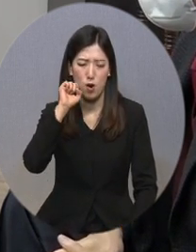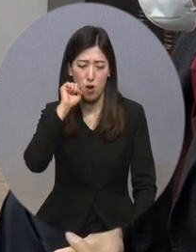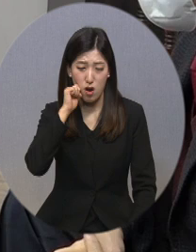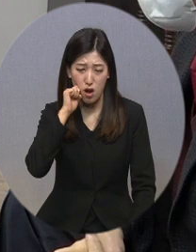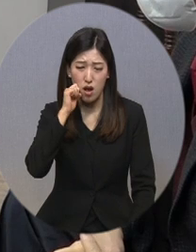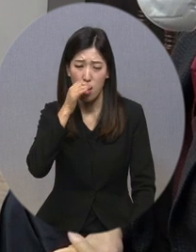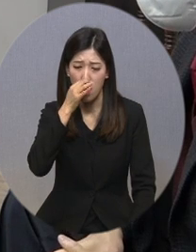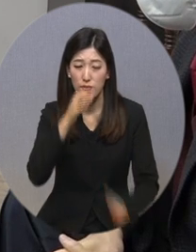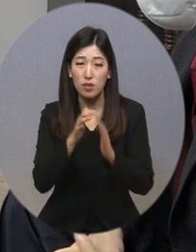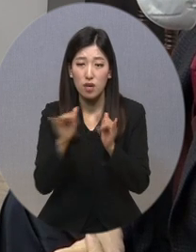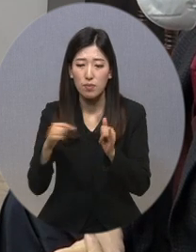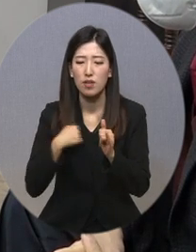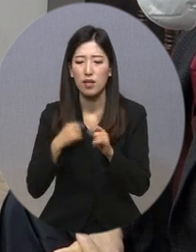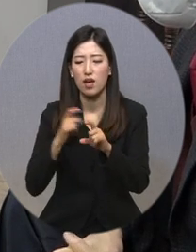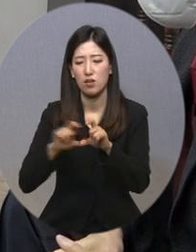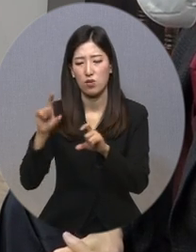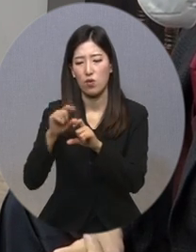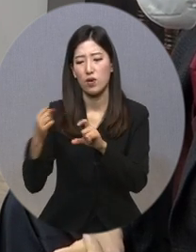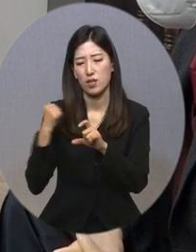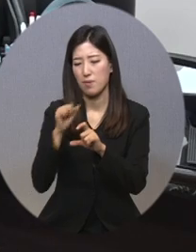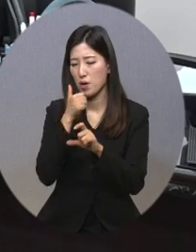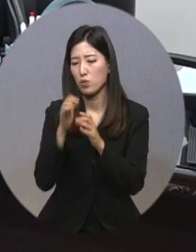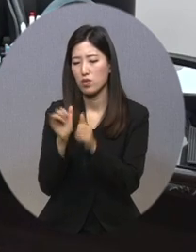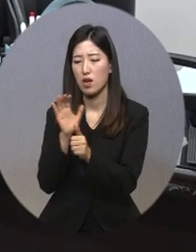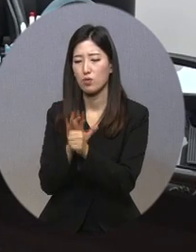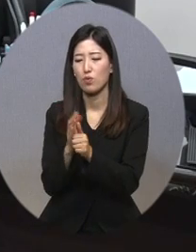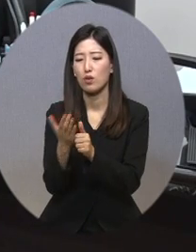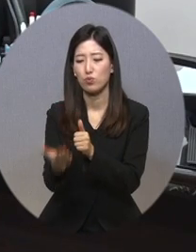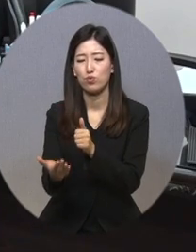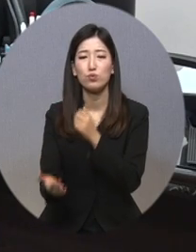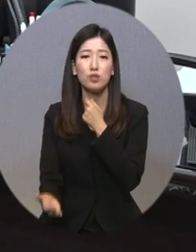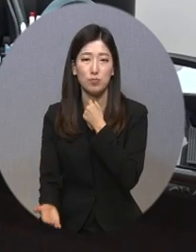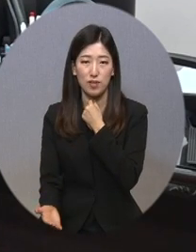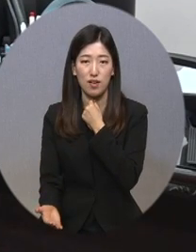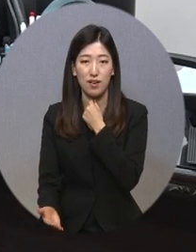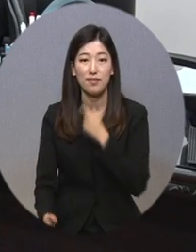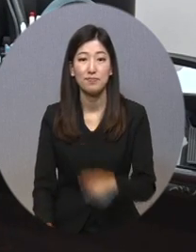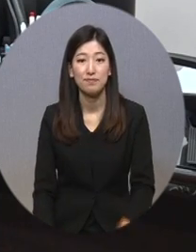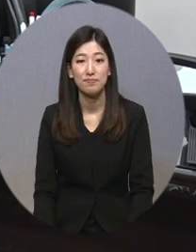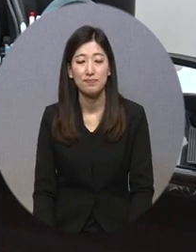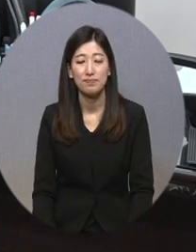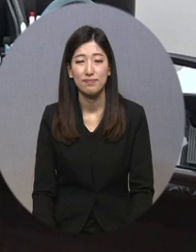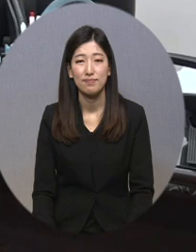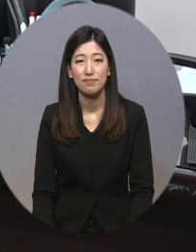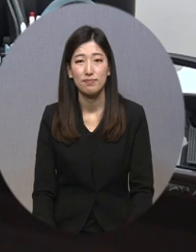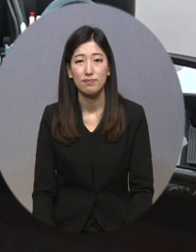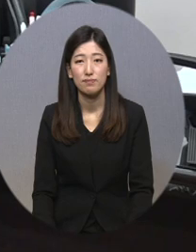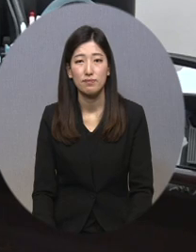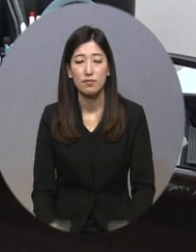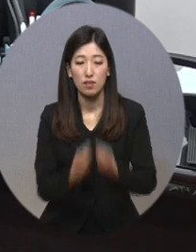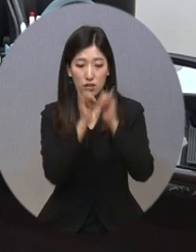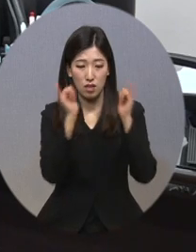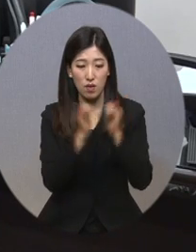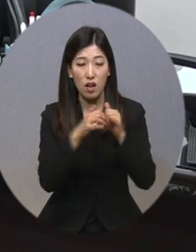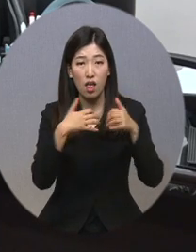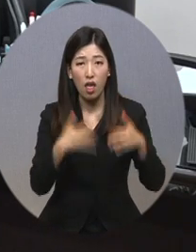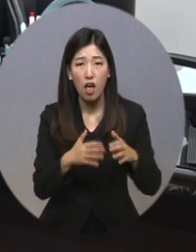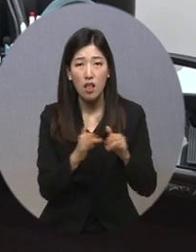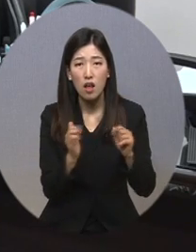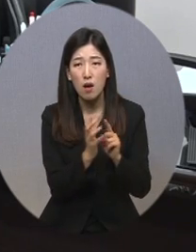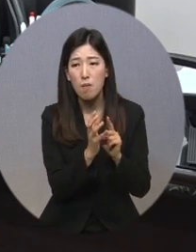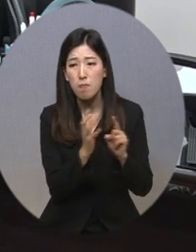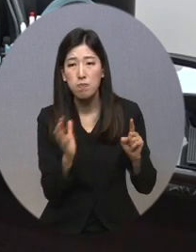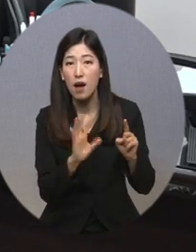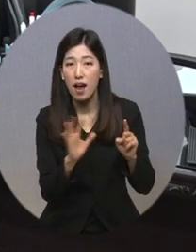위해 힘이 되어주겠다고 말했습니다. 이번 위촉식을 계기로 취약계층이 소외되지 않는 행복한 삶이